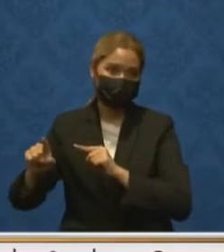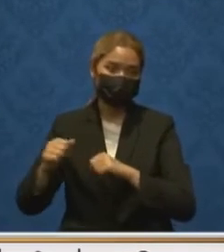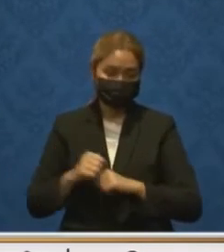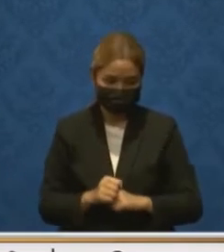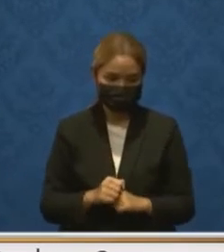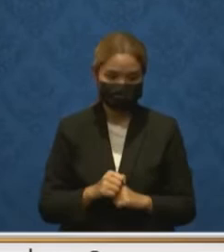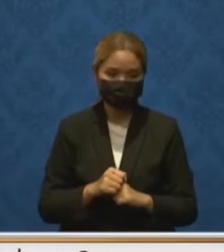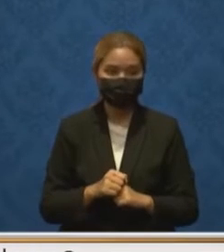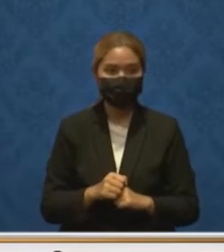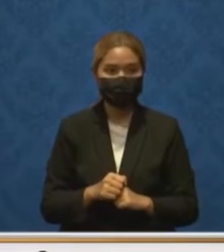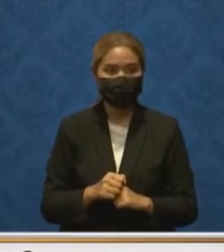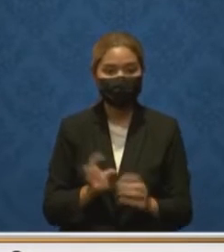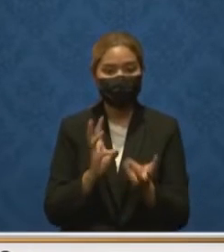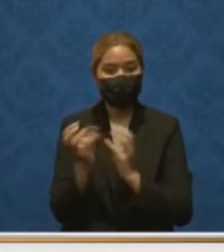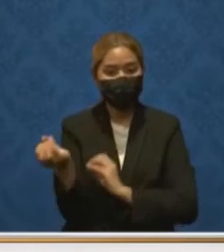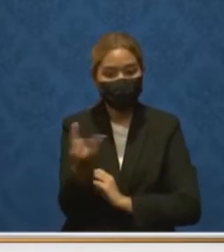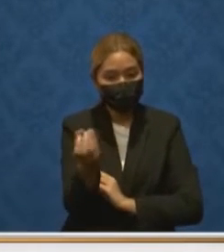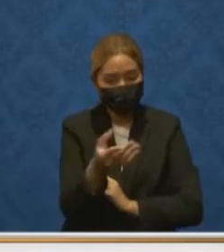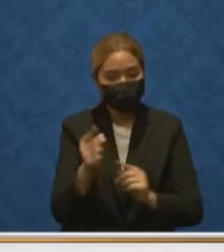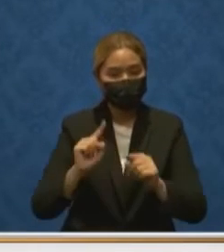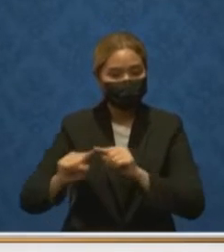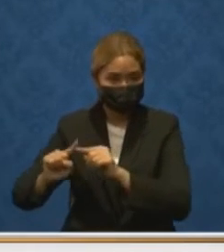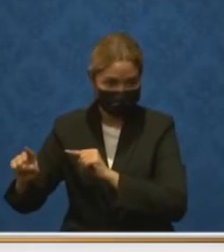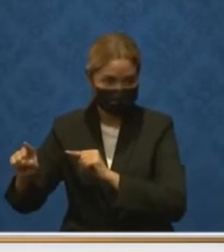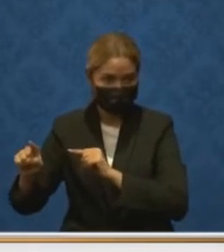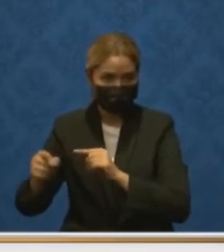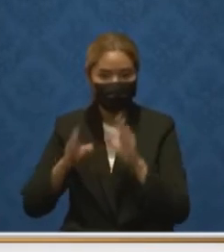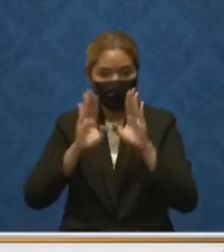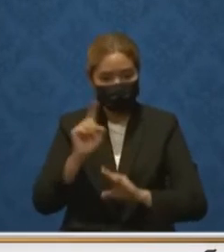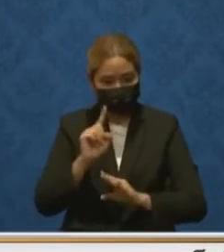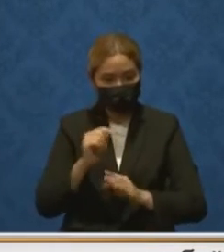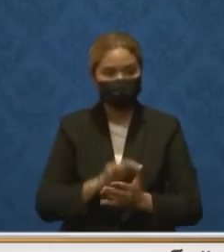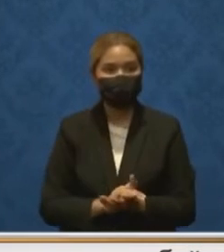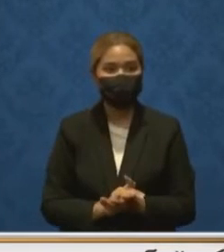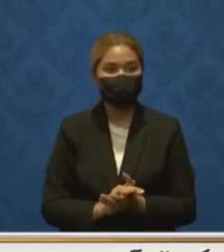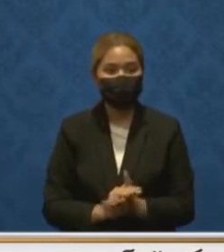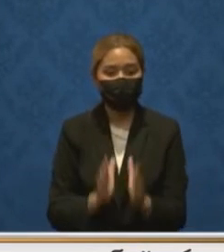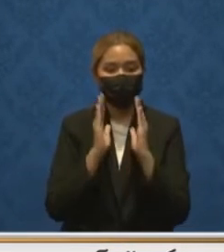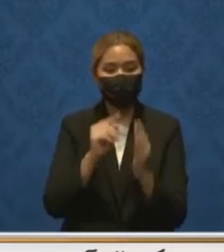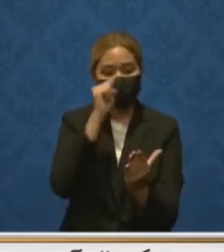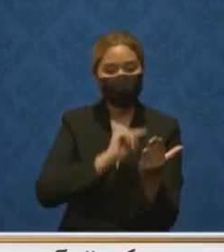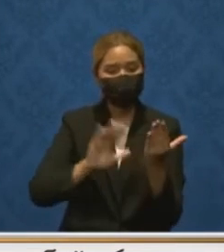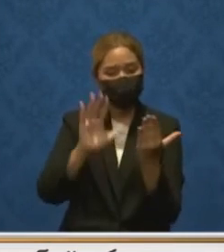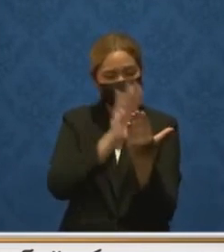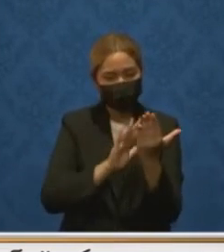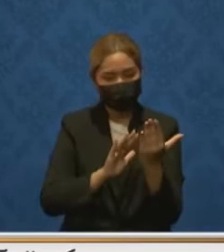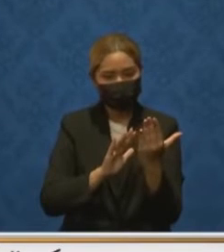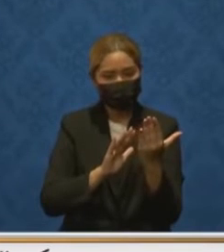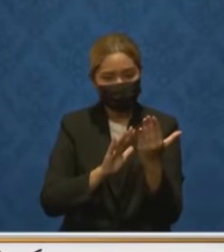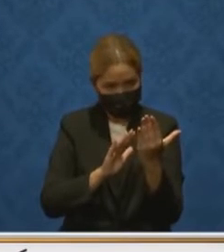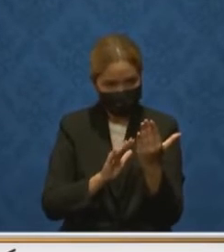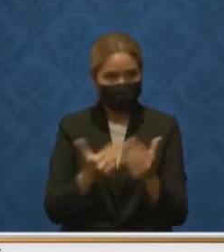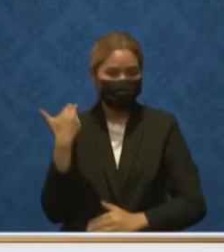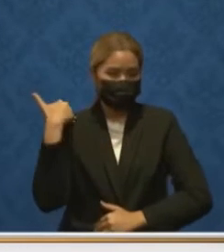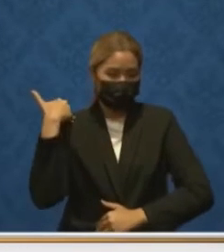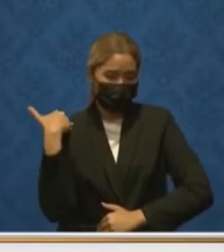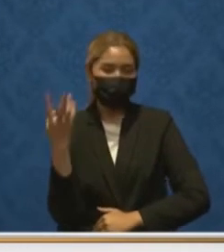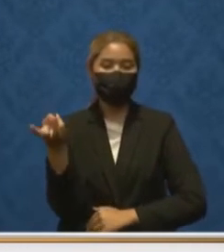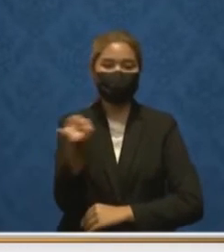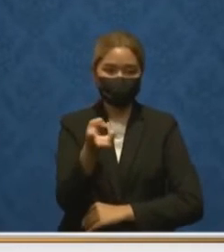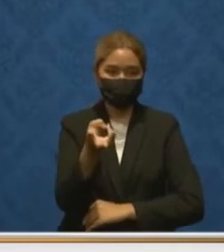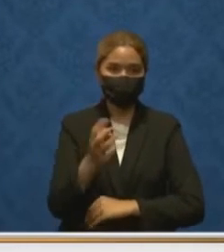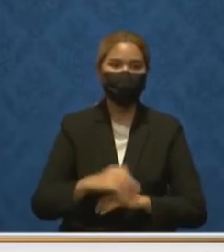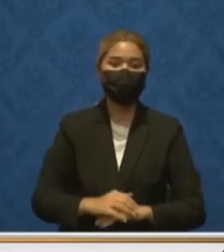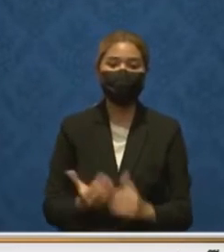การการขาดแน และราคาต่ำที่สุดเพื่อให้เกษตรกรรับภาระน้อยที่สุดนอกจากนั้น